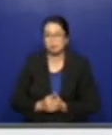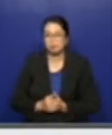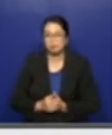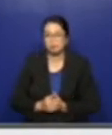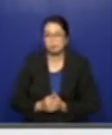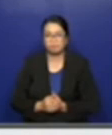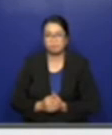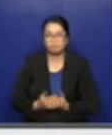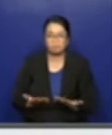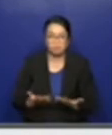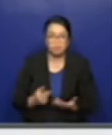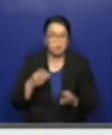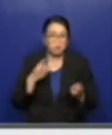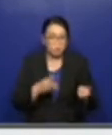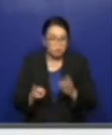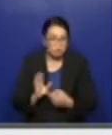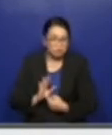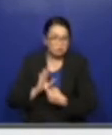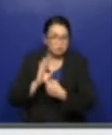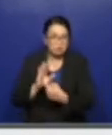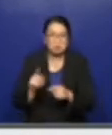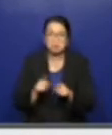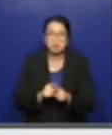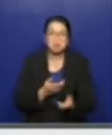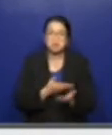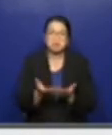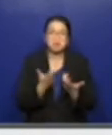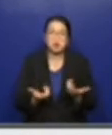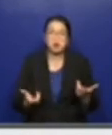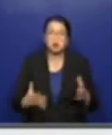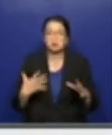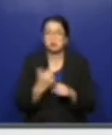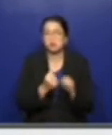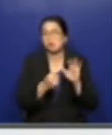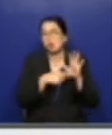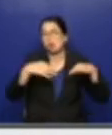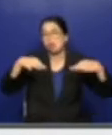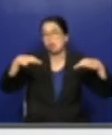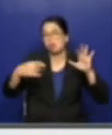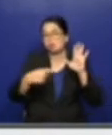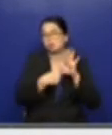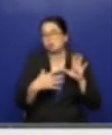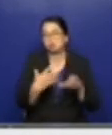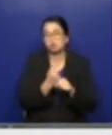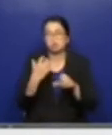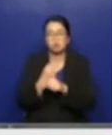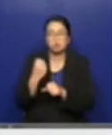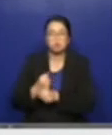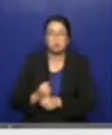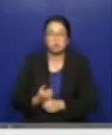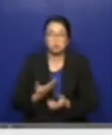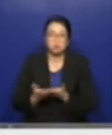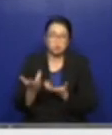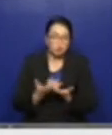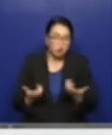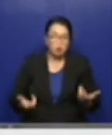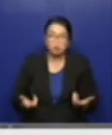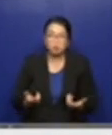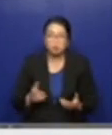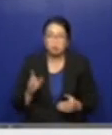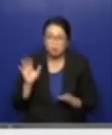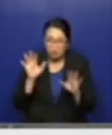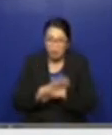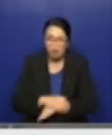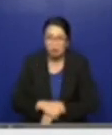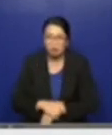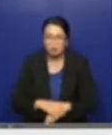ม่ใช่วิธีการนำเสนอเหมือนไปซื้อของตลาดนัดกระจัดกระจายหมดเลยไม่มีเวลาครับ